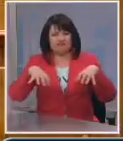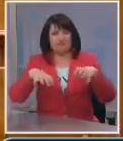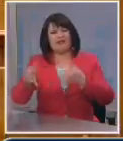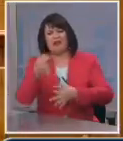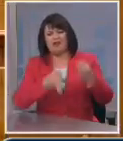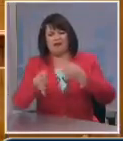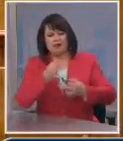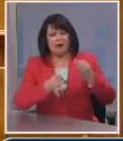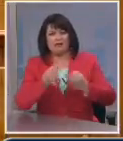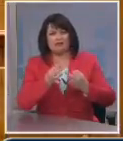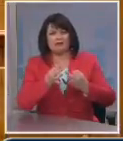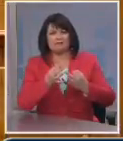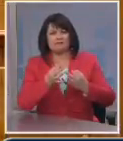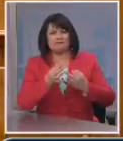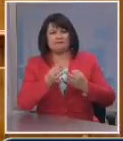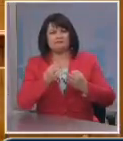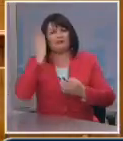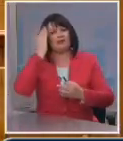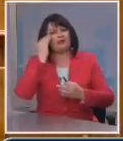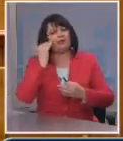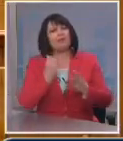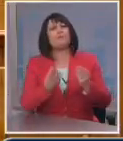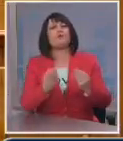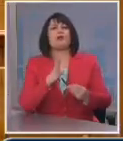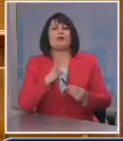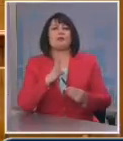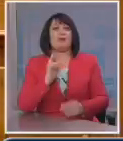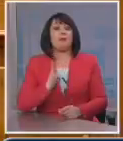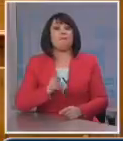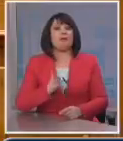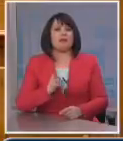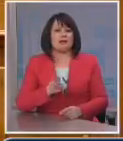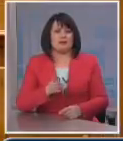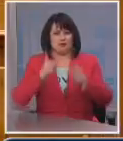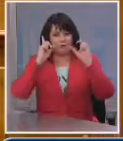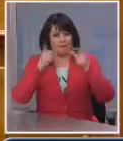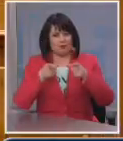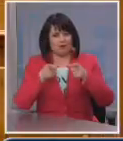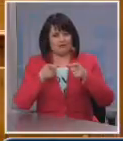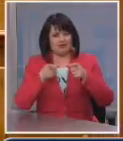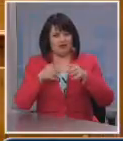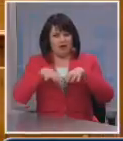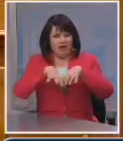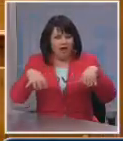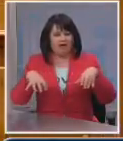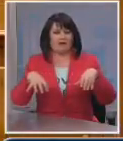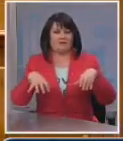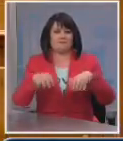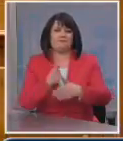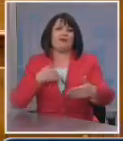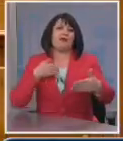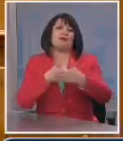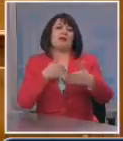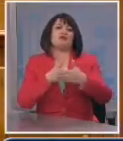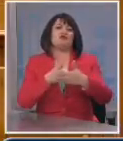λόγος έχουν παρασύρει πολλούς συμπολίτες μας τα επικίνδυνα για τη δημοκρατία πολιτικά άκρα και τον αδιέξοδο